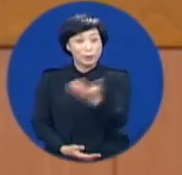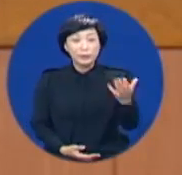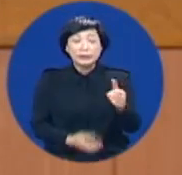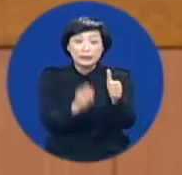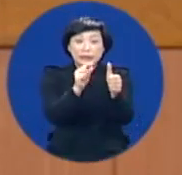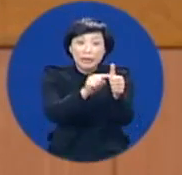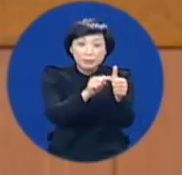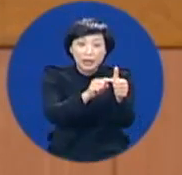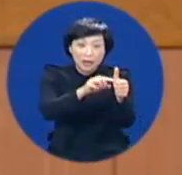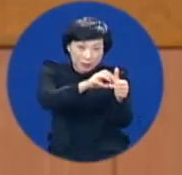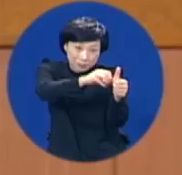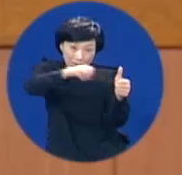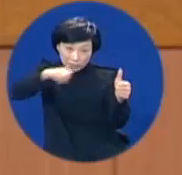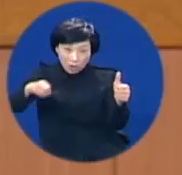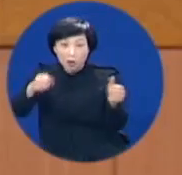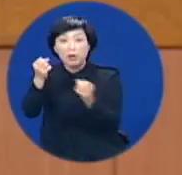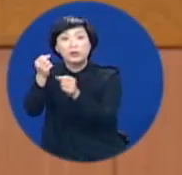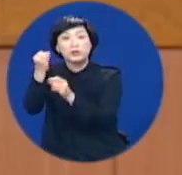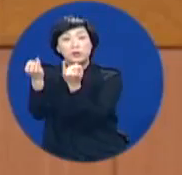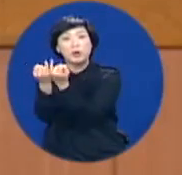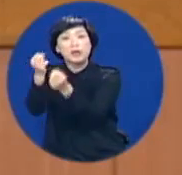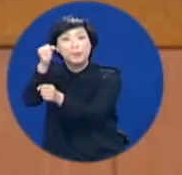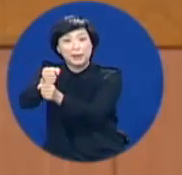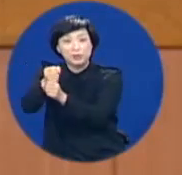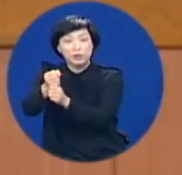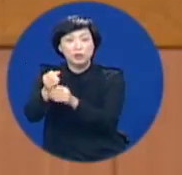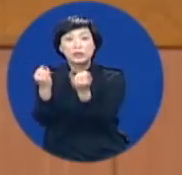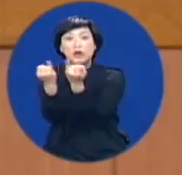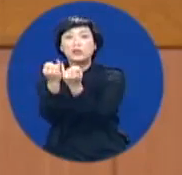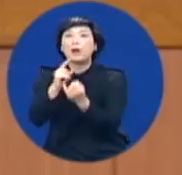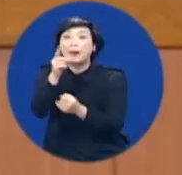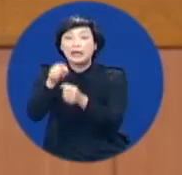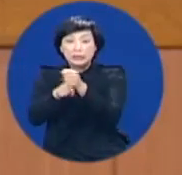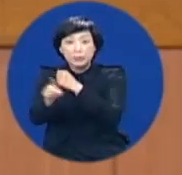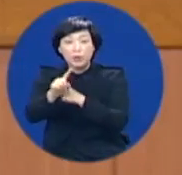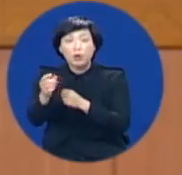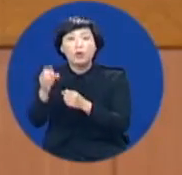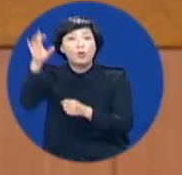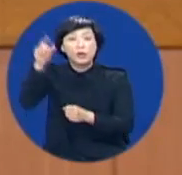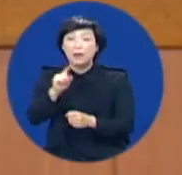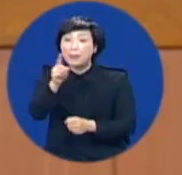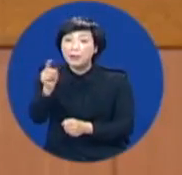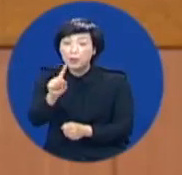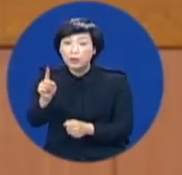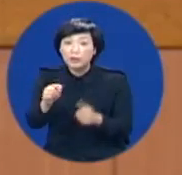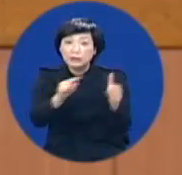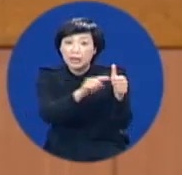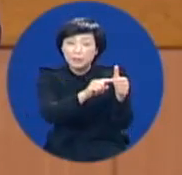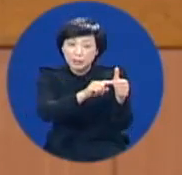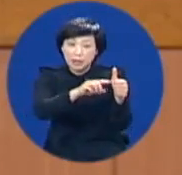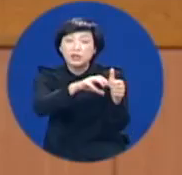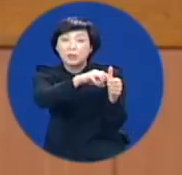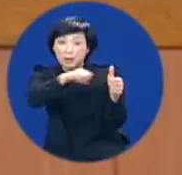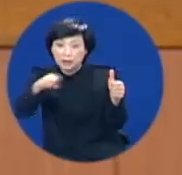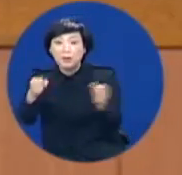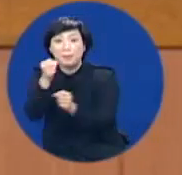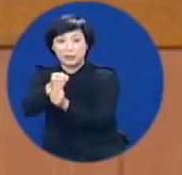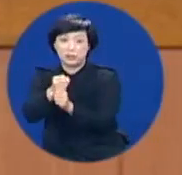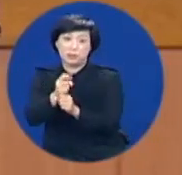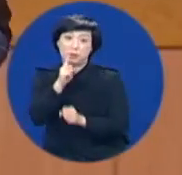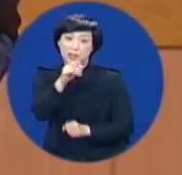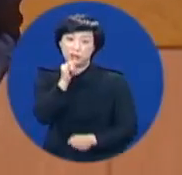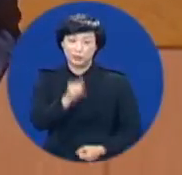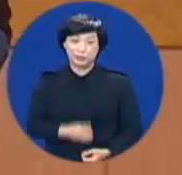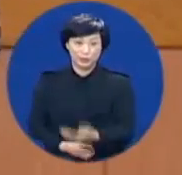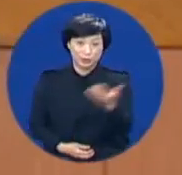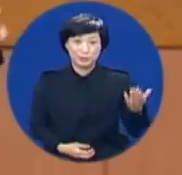남자에게서 나온 사람이라. 여자라는 말은 원어로 남자에게서 나온 사람이라 이 말이요. 나왔다 이 말이요.